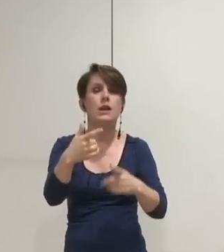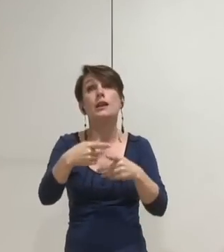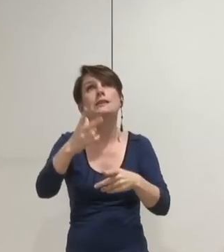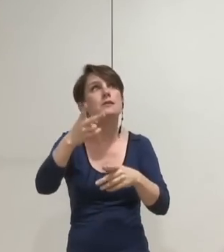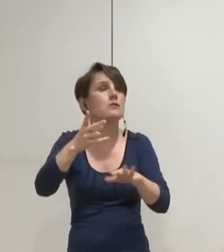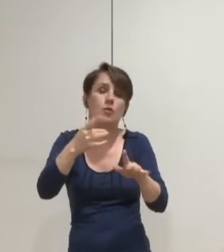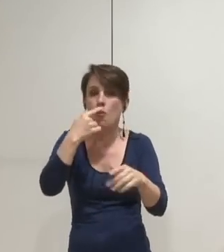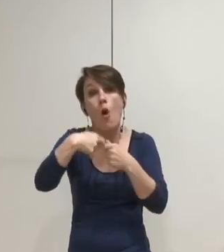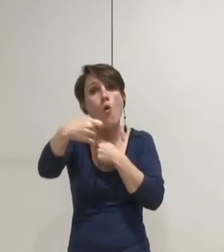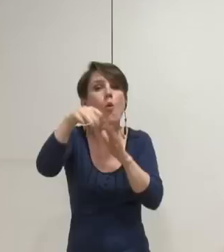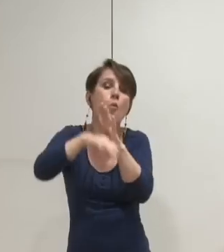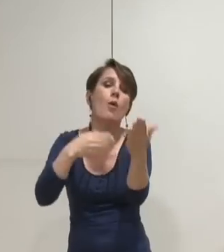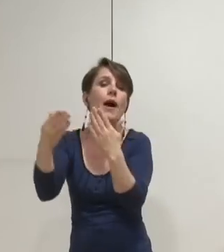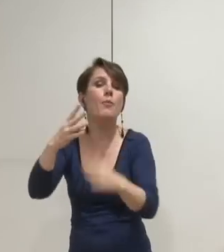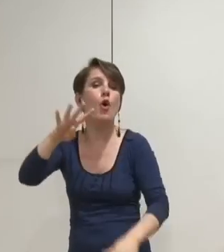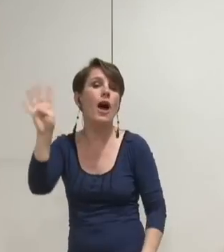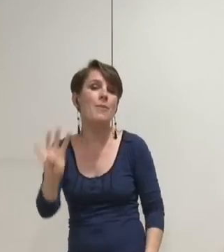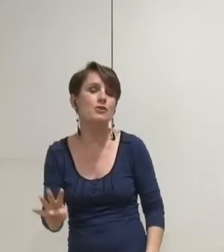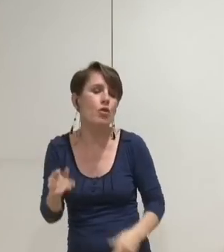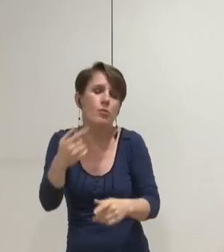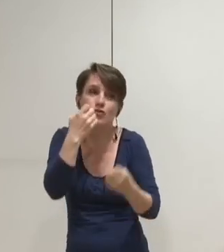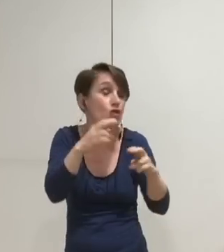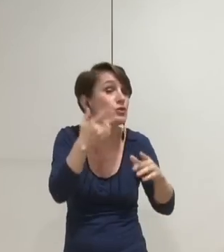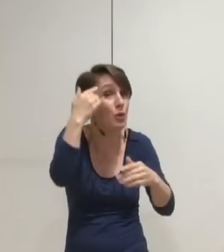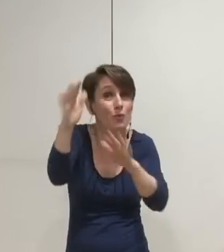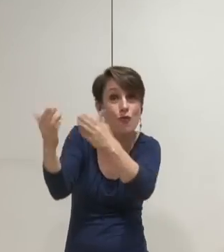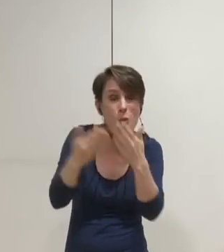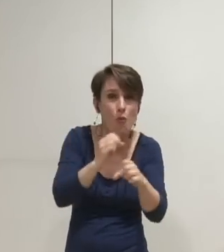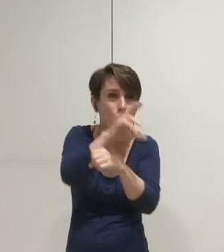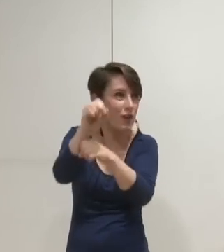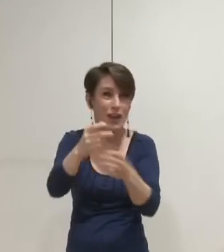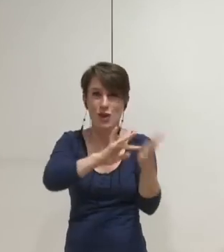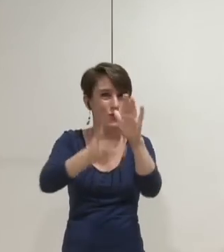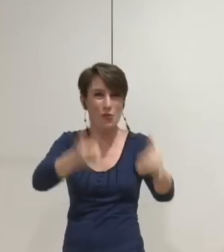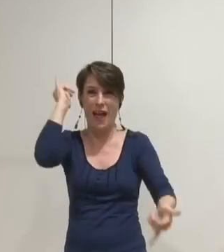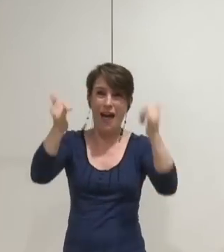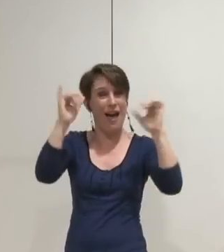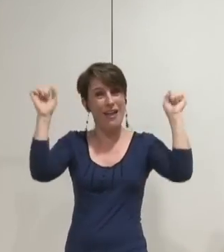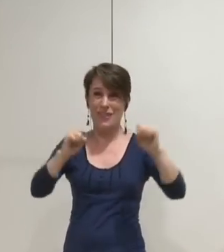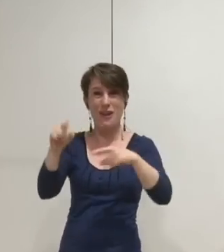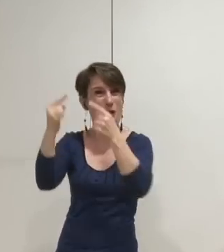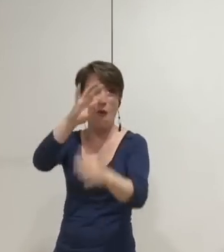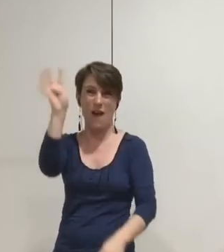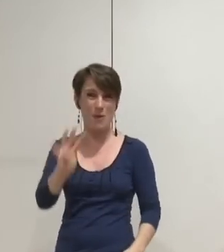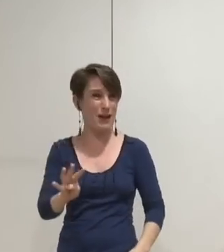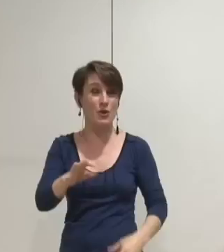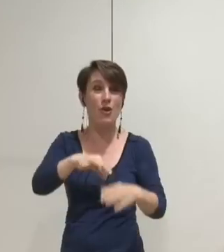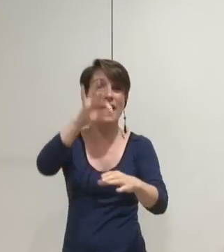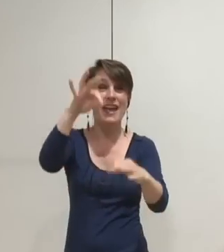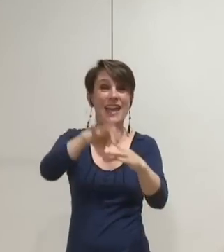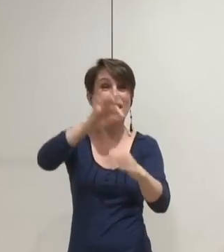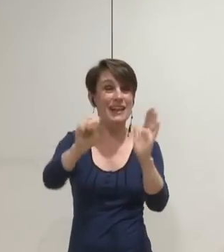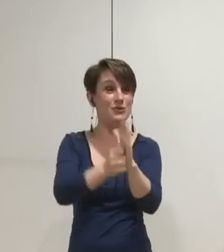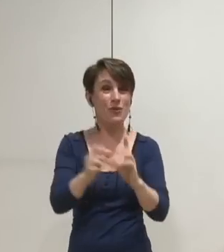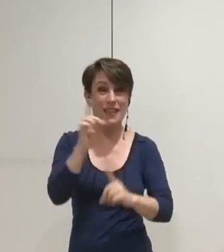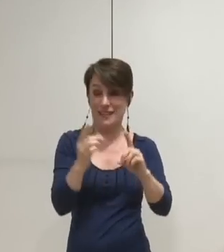proposez un voyage d'étude à mes petits camarades ils seront tous partant pour aller à Barcelone après les élections de dimanche j'imagine qu'ils sont très motivés